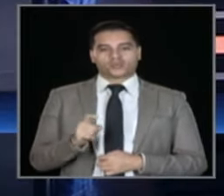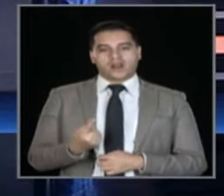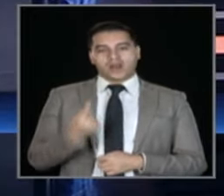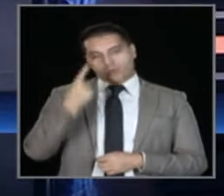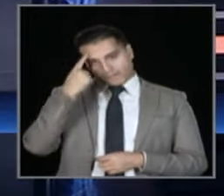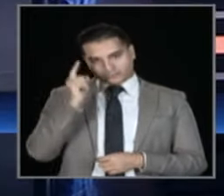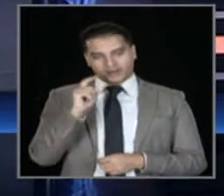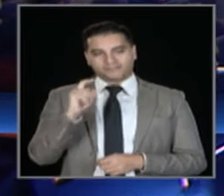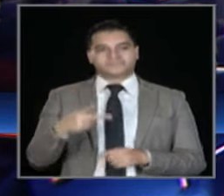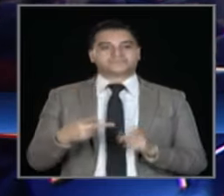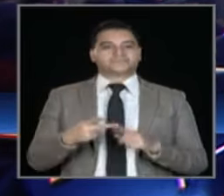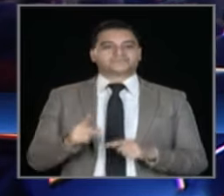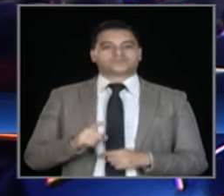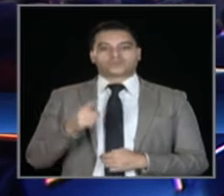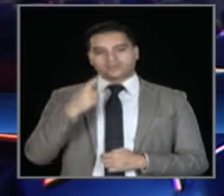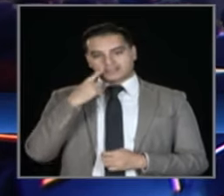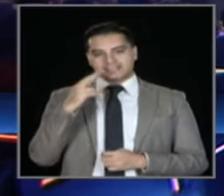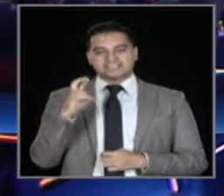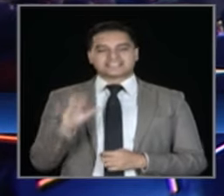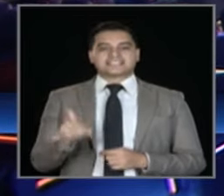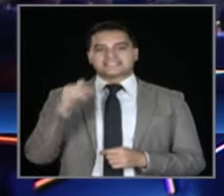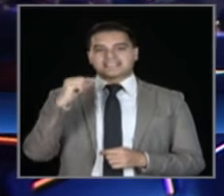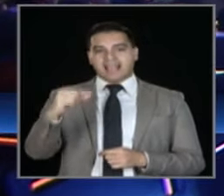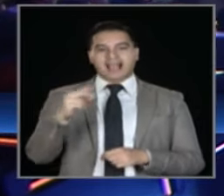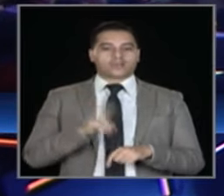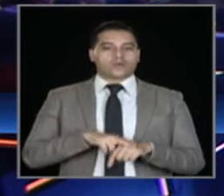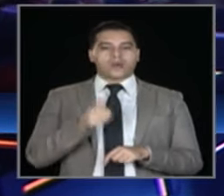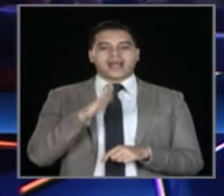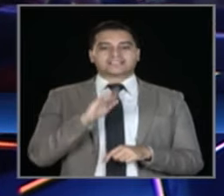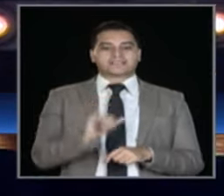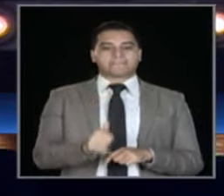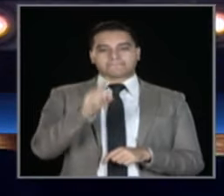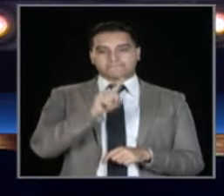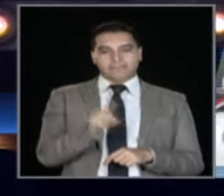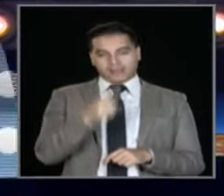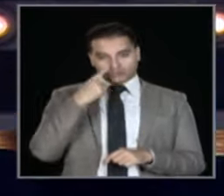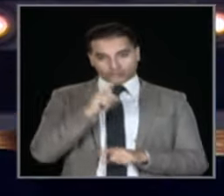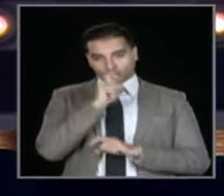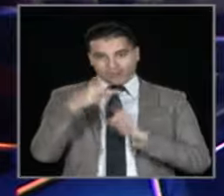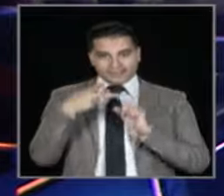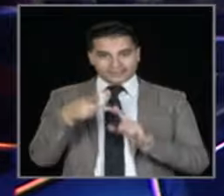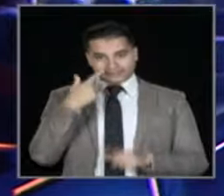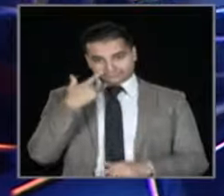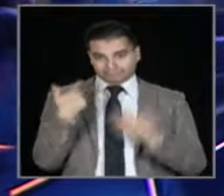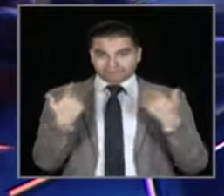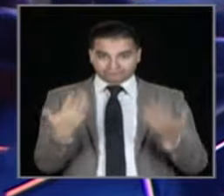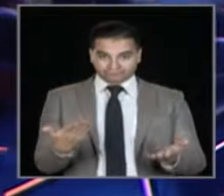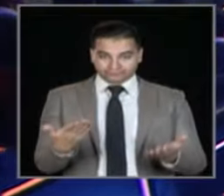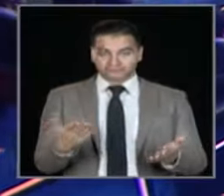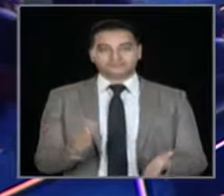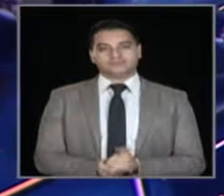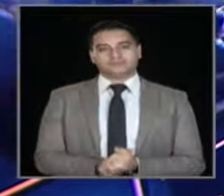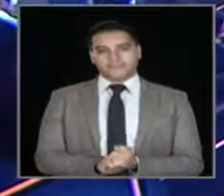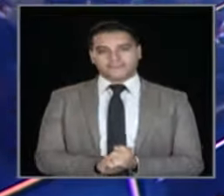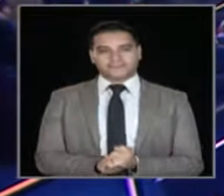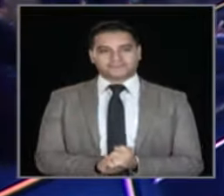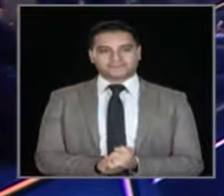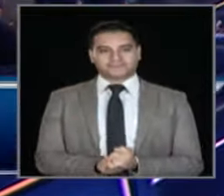تجاوبش. زياد واسماء، اسماء وزياد. السؤال الثاني